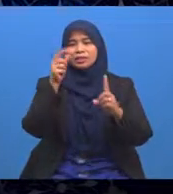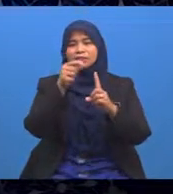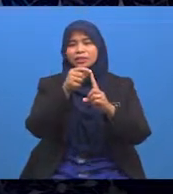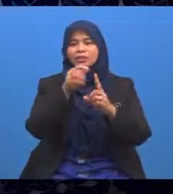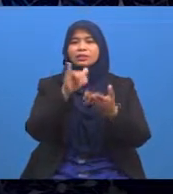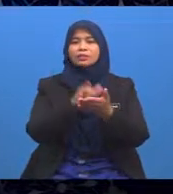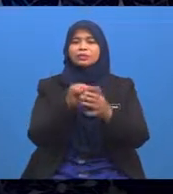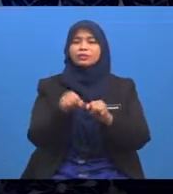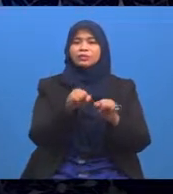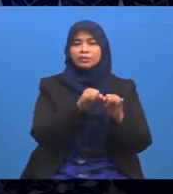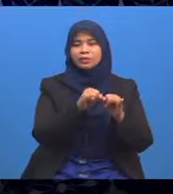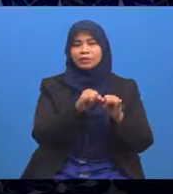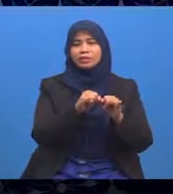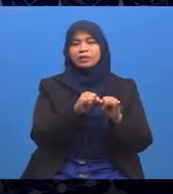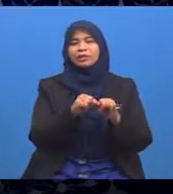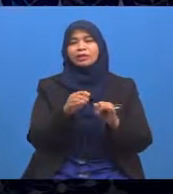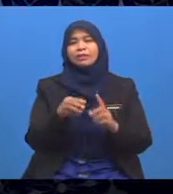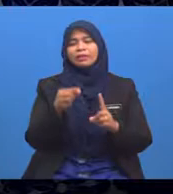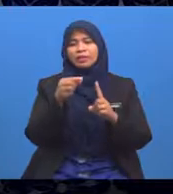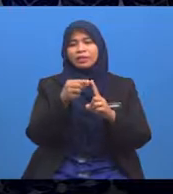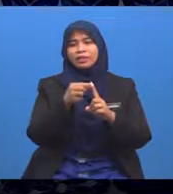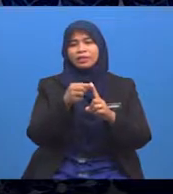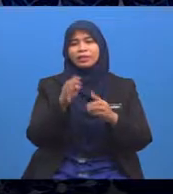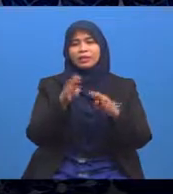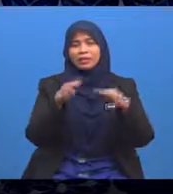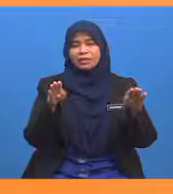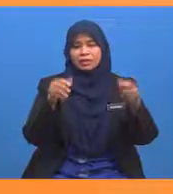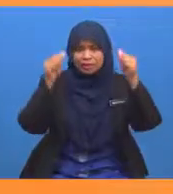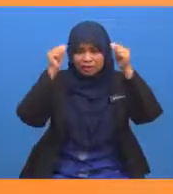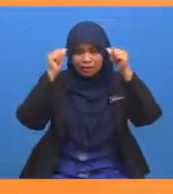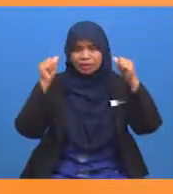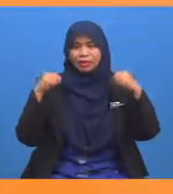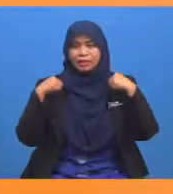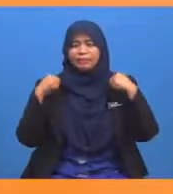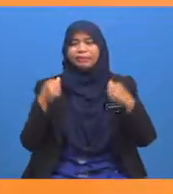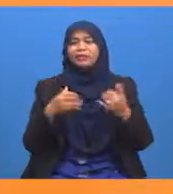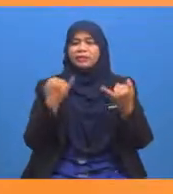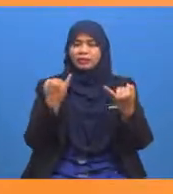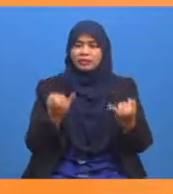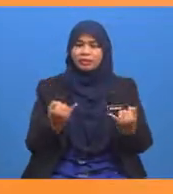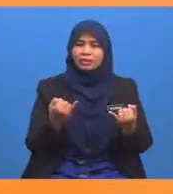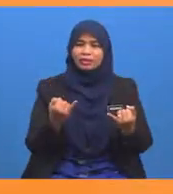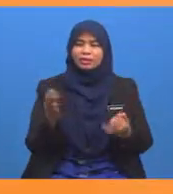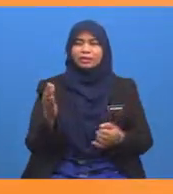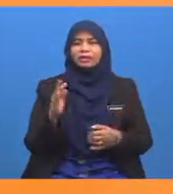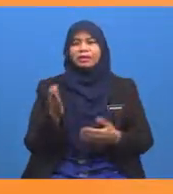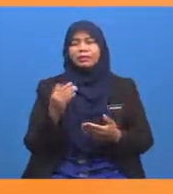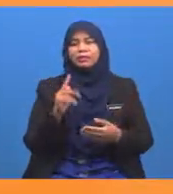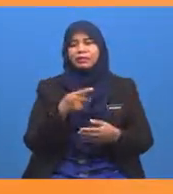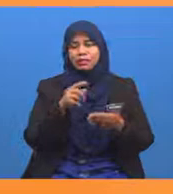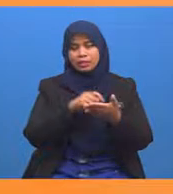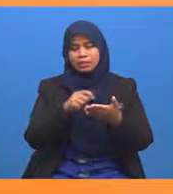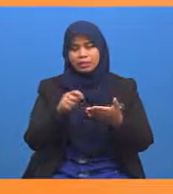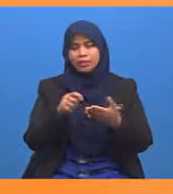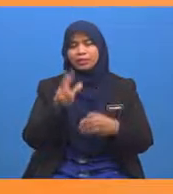juga merupakan perkataan bahasa Arab. Sekarang, mari kita menulis